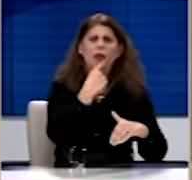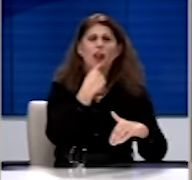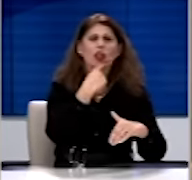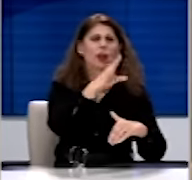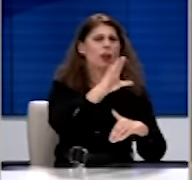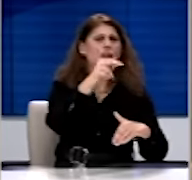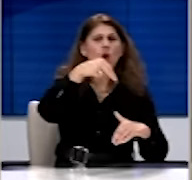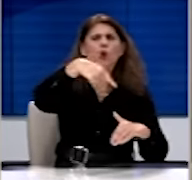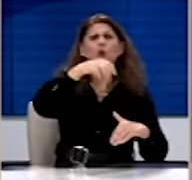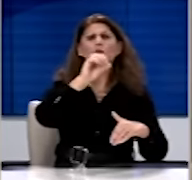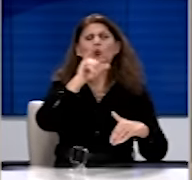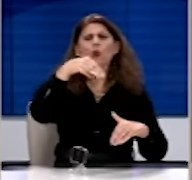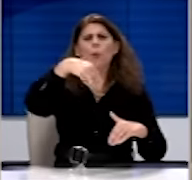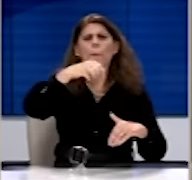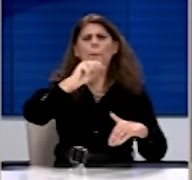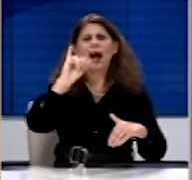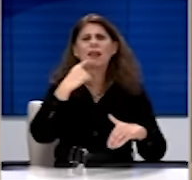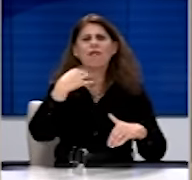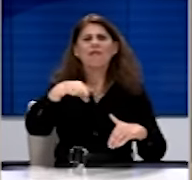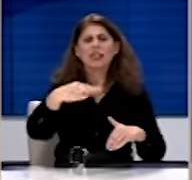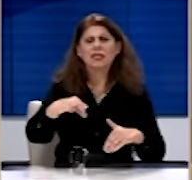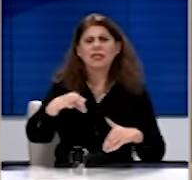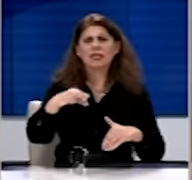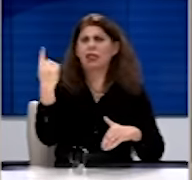δήθεν ευαίσθητοι με το κλίμα και τον πλανήτη.